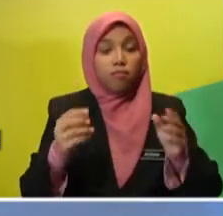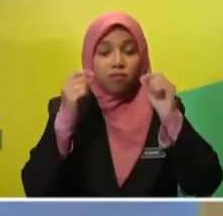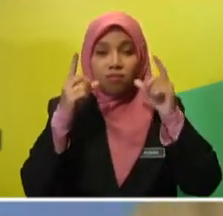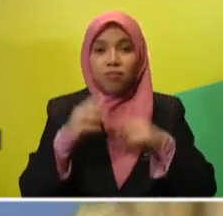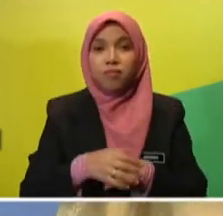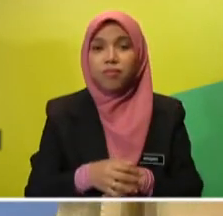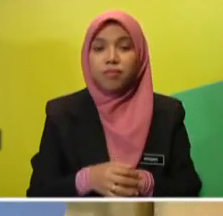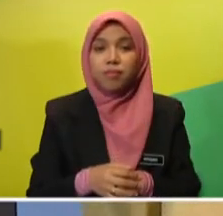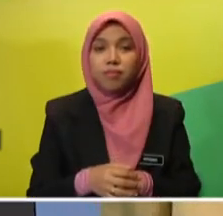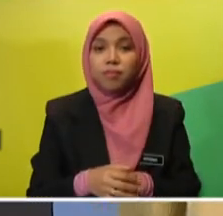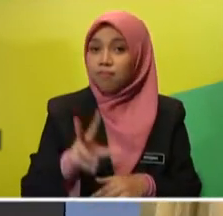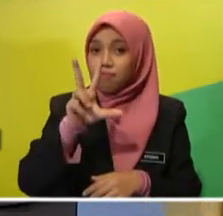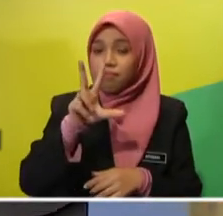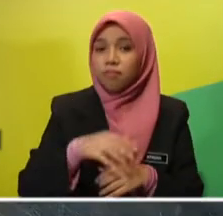ketiga,